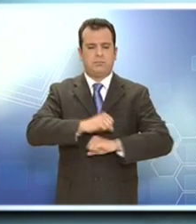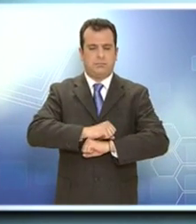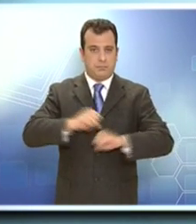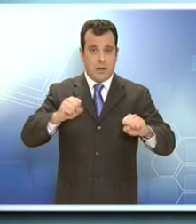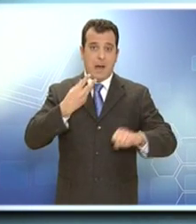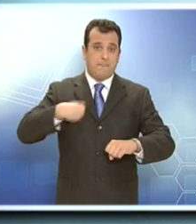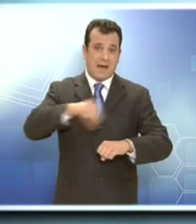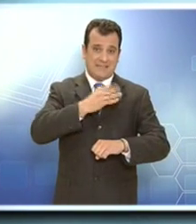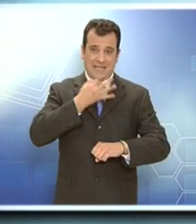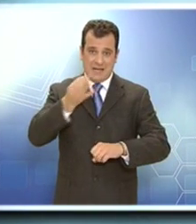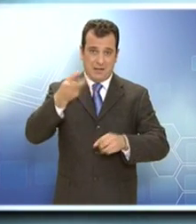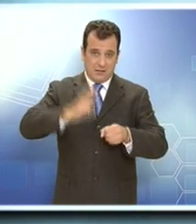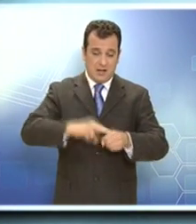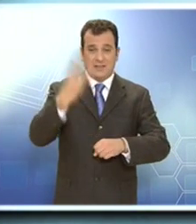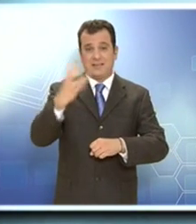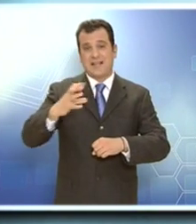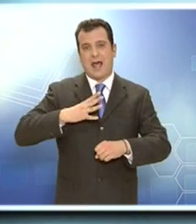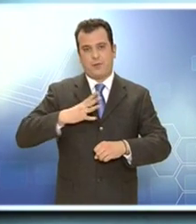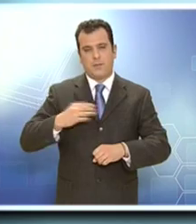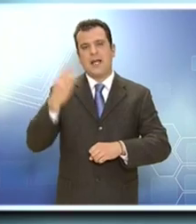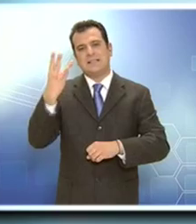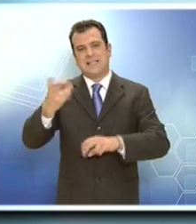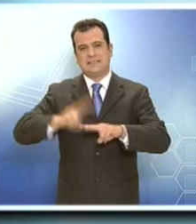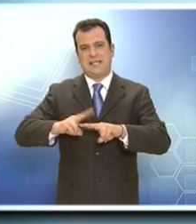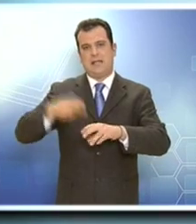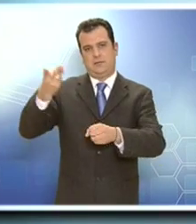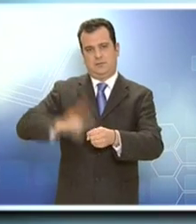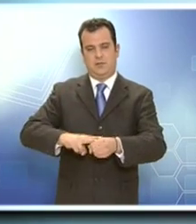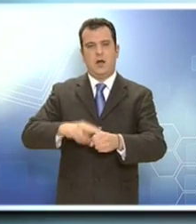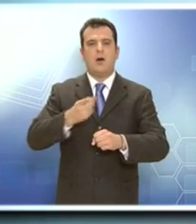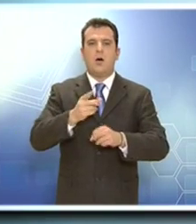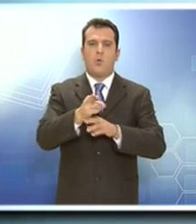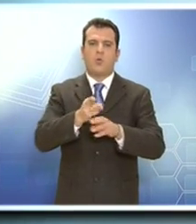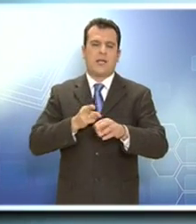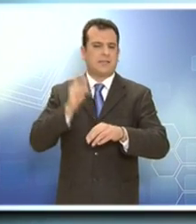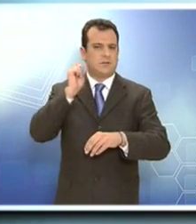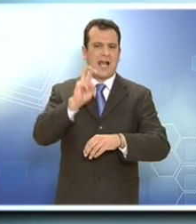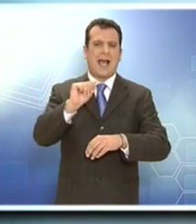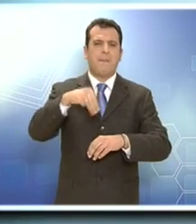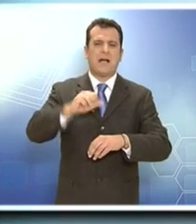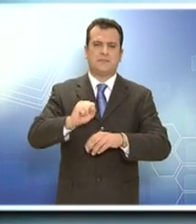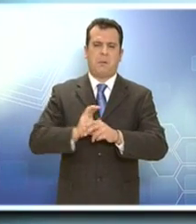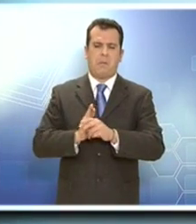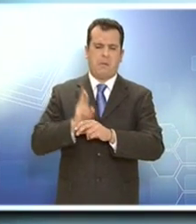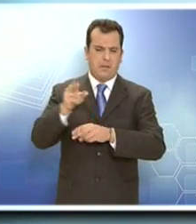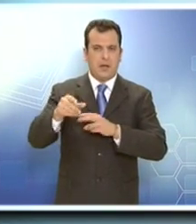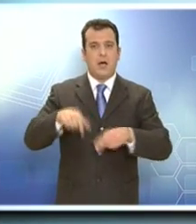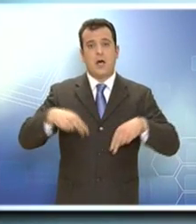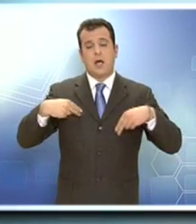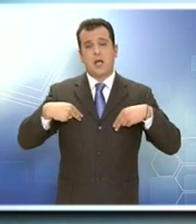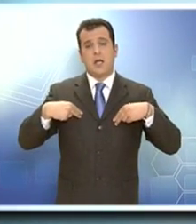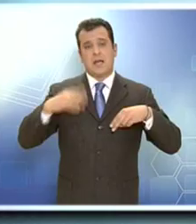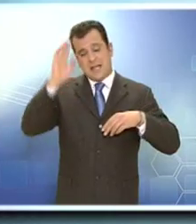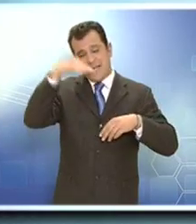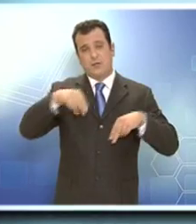στη Γάζα ξεπερνούν τους 30, ενώ 3 Ισραηλινοί έχουν χάσει τη ζωή τους από τις ρουκέτες της Χαμάς. Ο Ιρανός Υπουργός Άμυνας